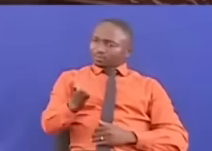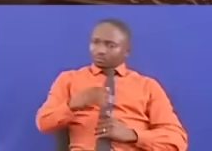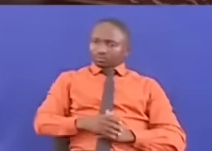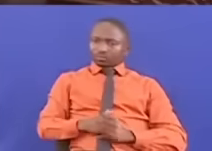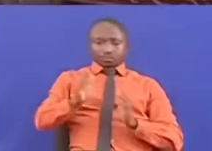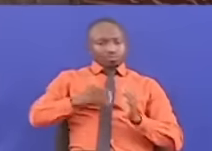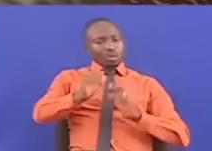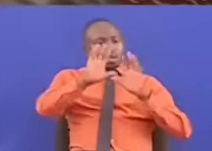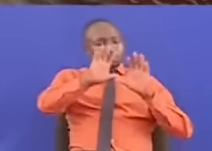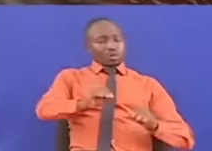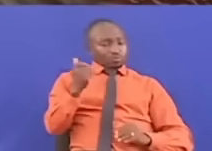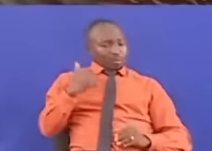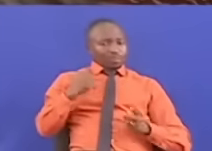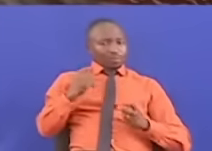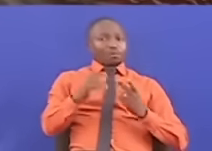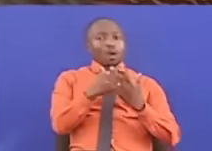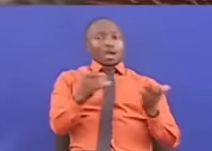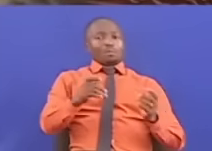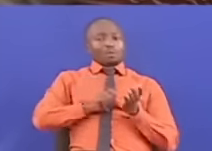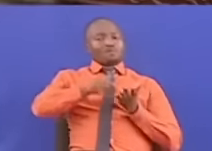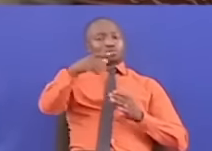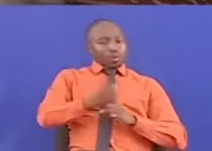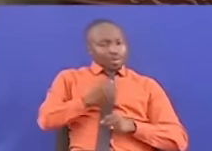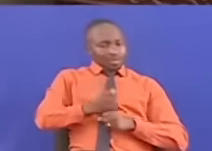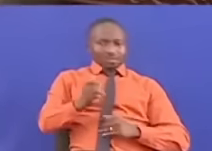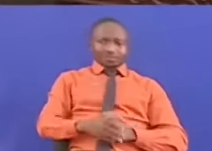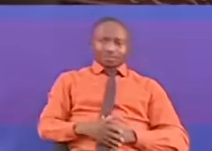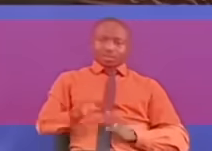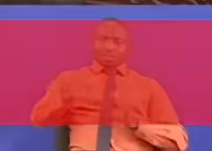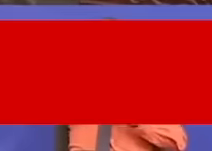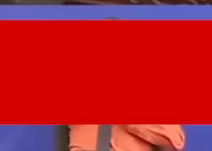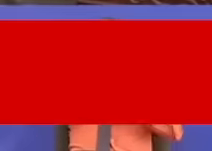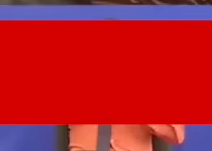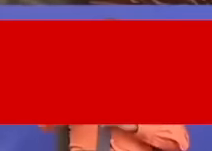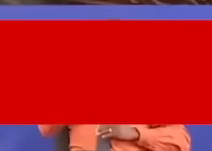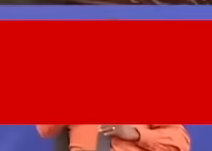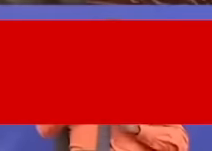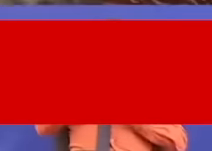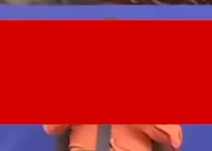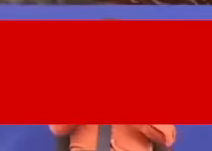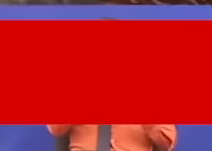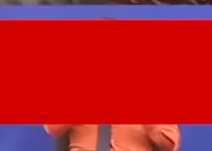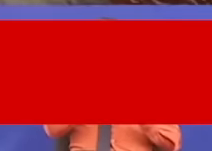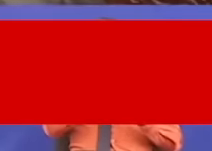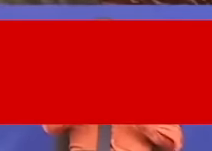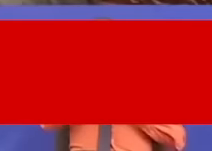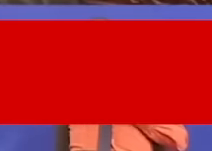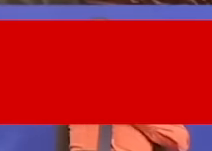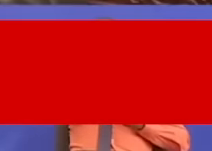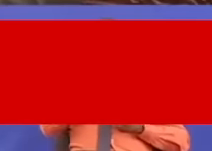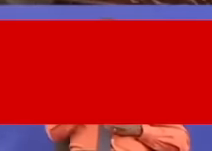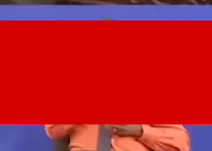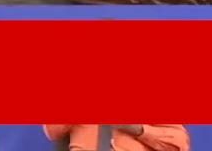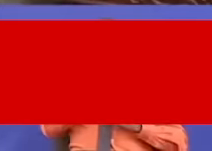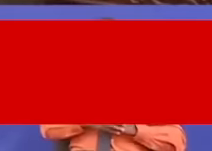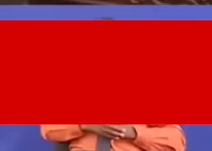baada rti watu wangi wame kazi baada yati ho tu wangi wamet fedha watania maskini